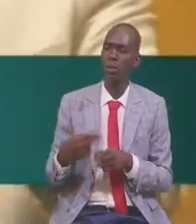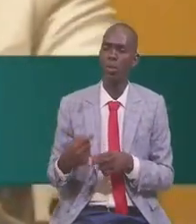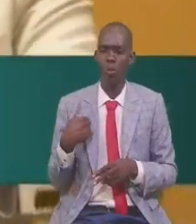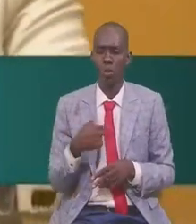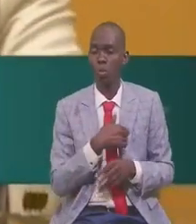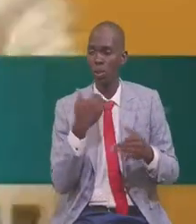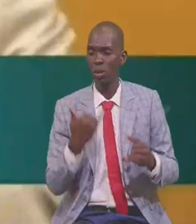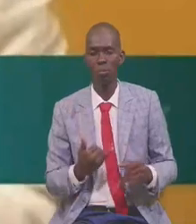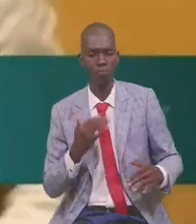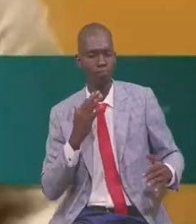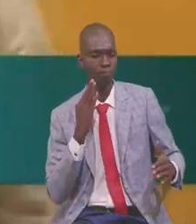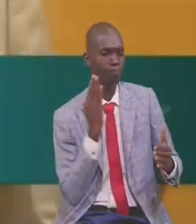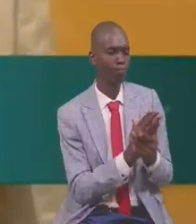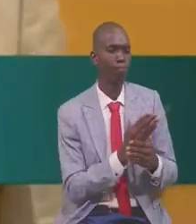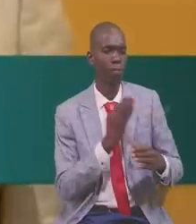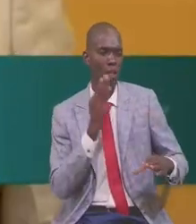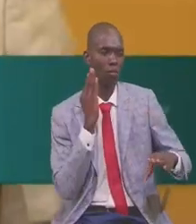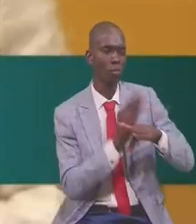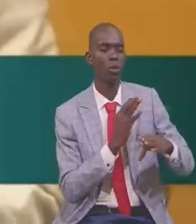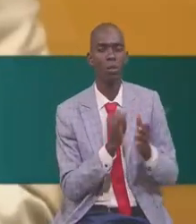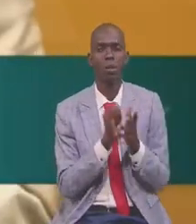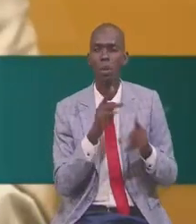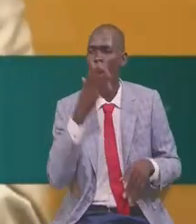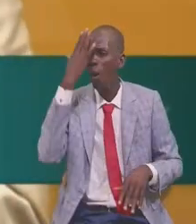empêché. Pourquoi? Parce qu'il ne nous suit pas. »